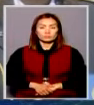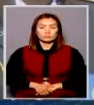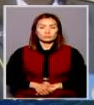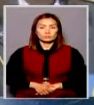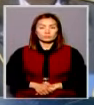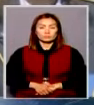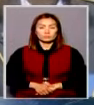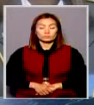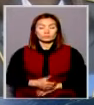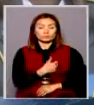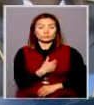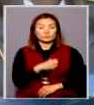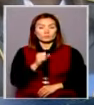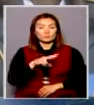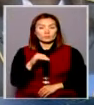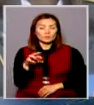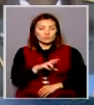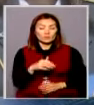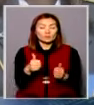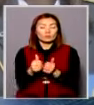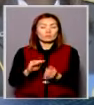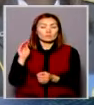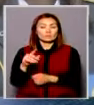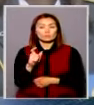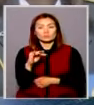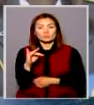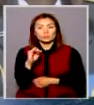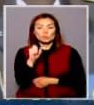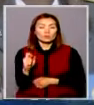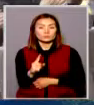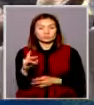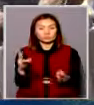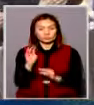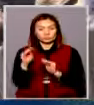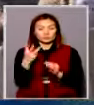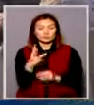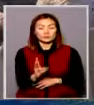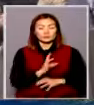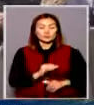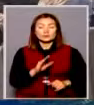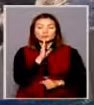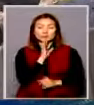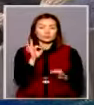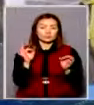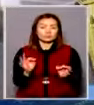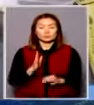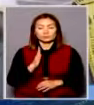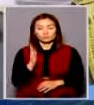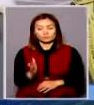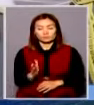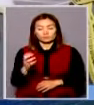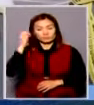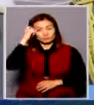я предлагаю поставить памятник юозас пановой возле памятников али и и маншук полноты тогда память о ней останется навсегда